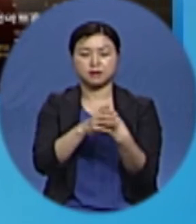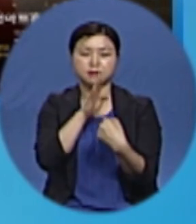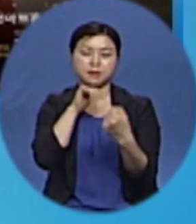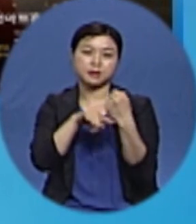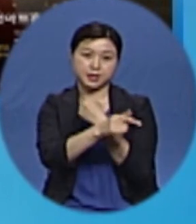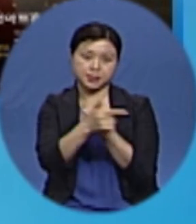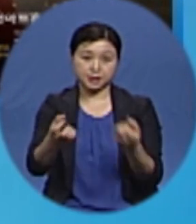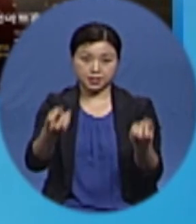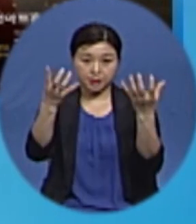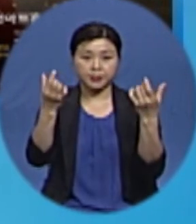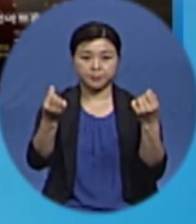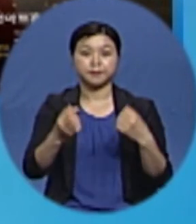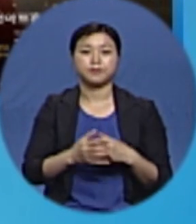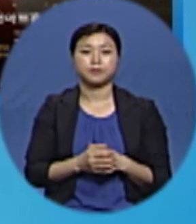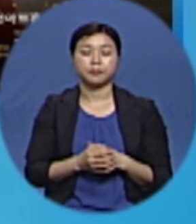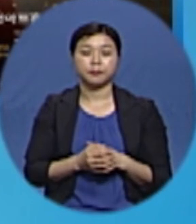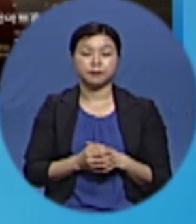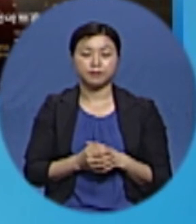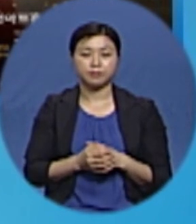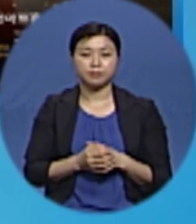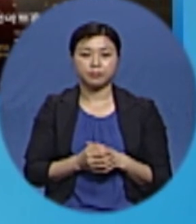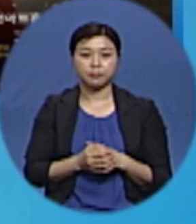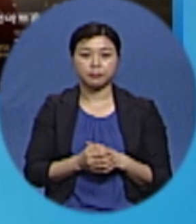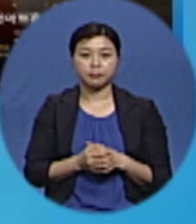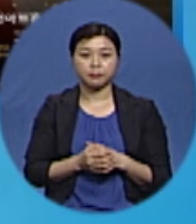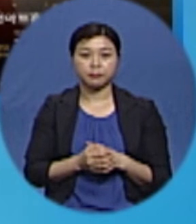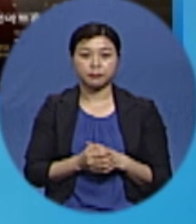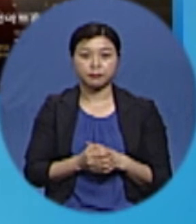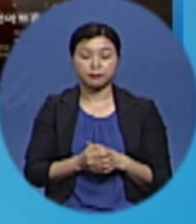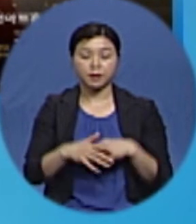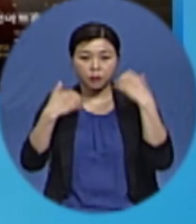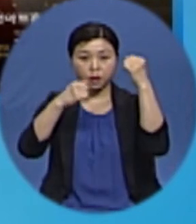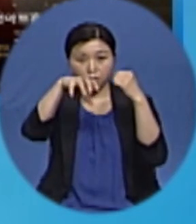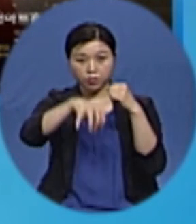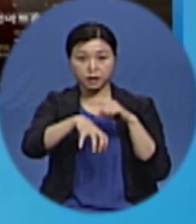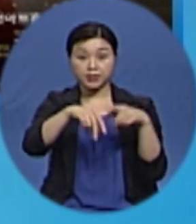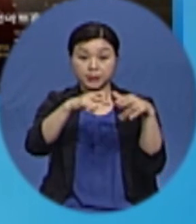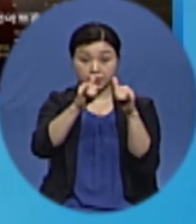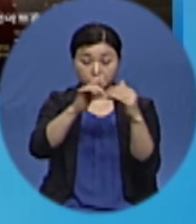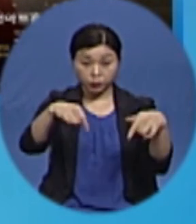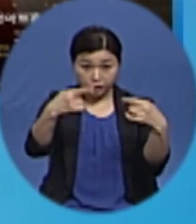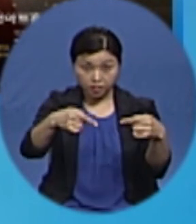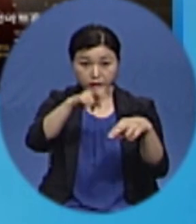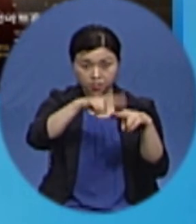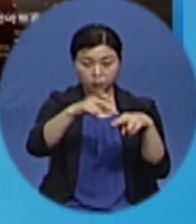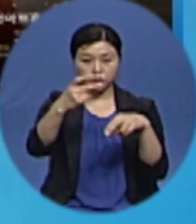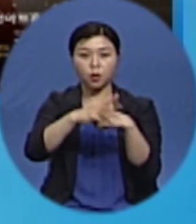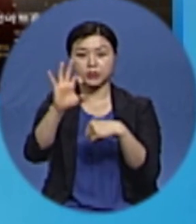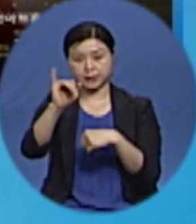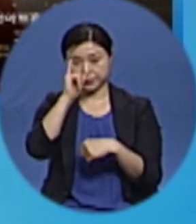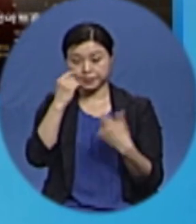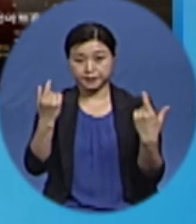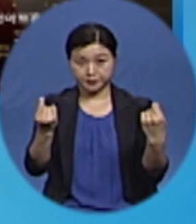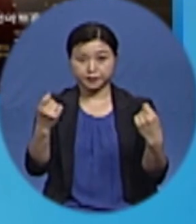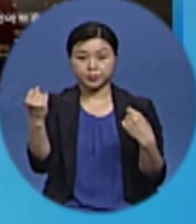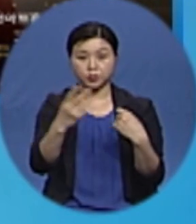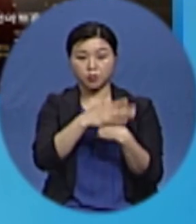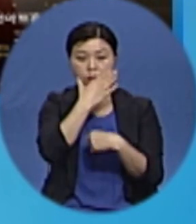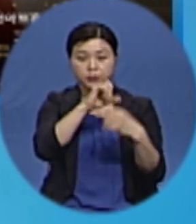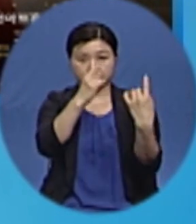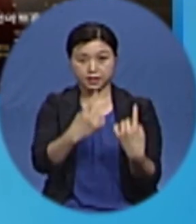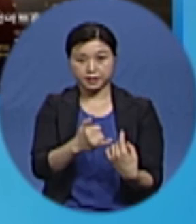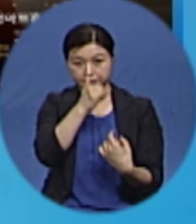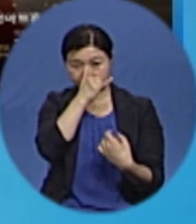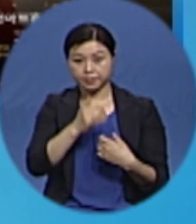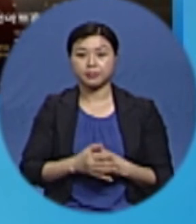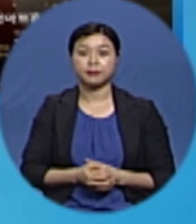뜻깊은 시간이 될 것으로 보입니다. 공연장에는 장애인 휠체어 석 및 화장실이 마련되어 있으며 복지 할인